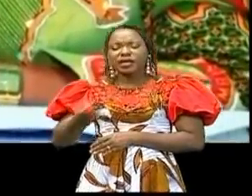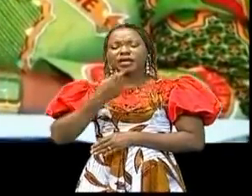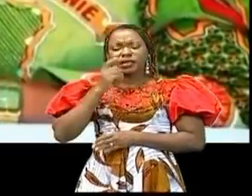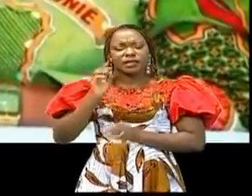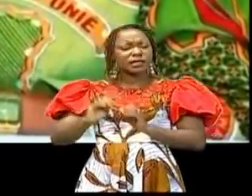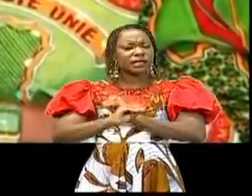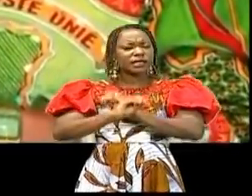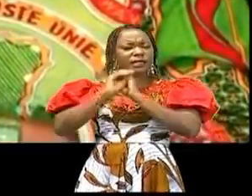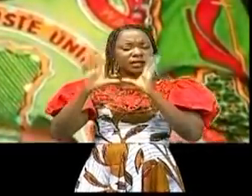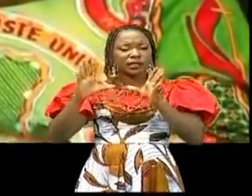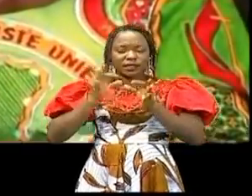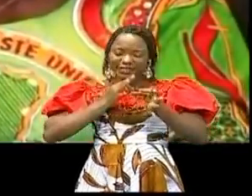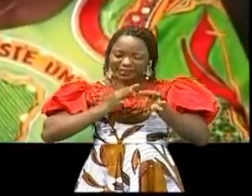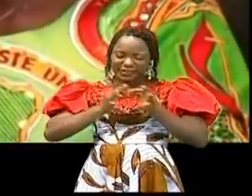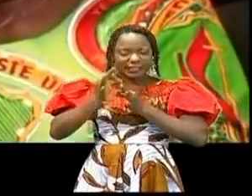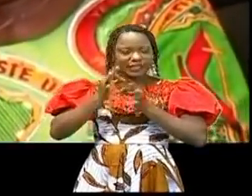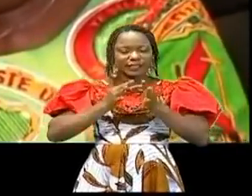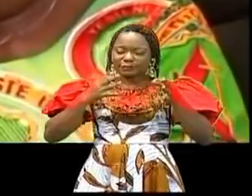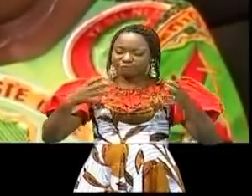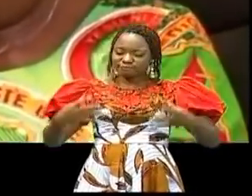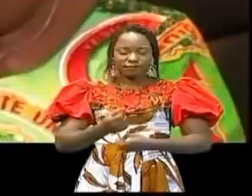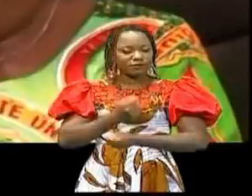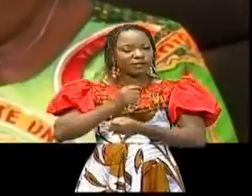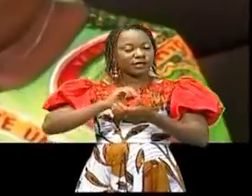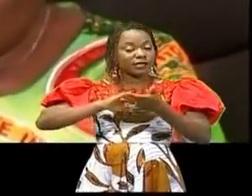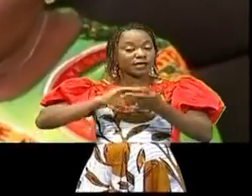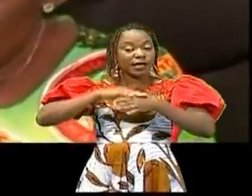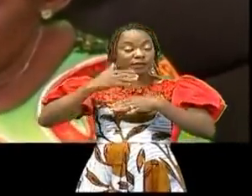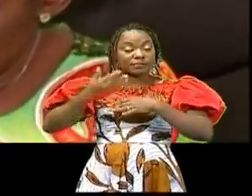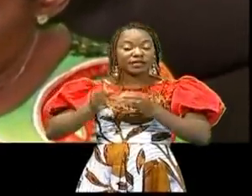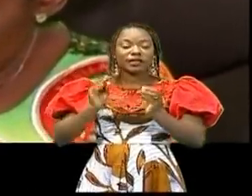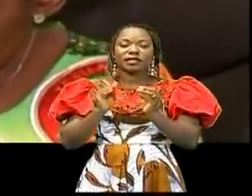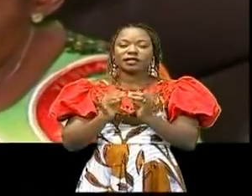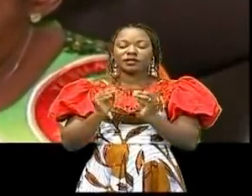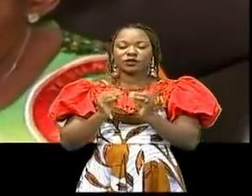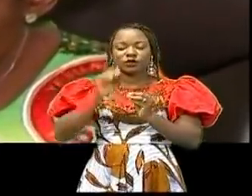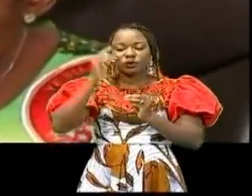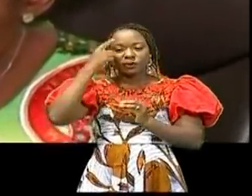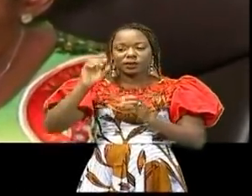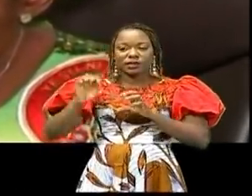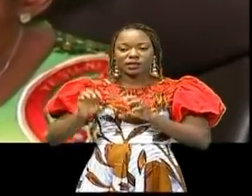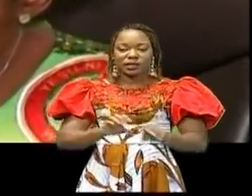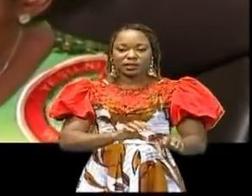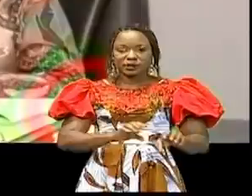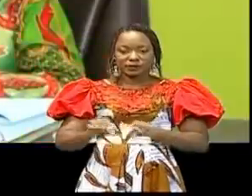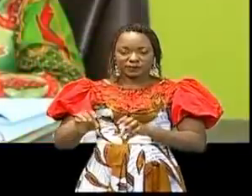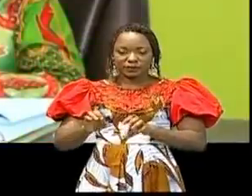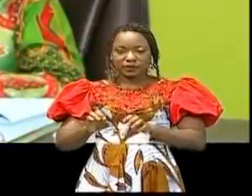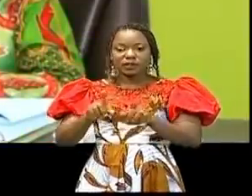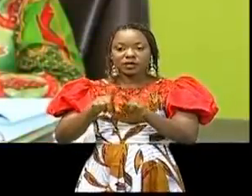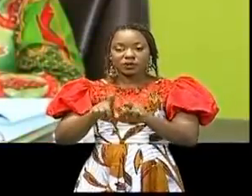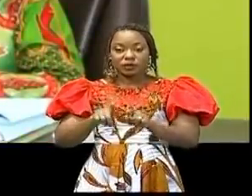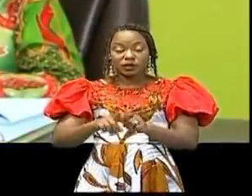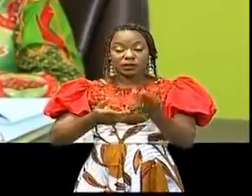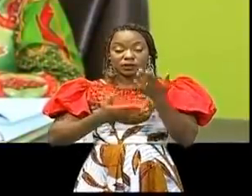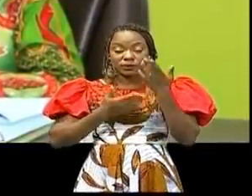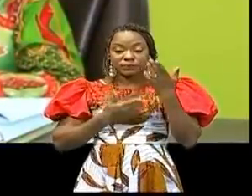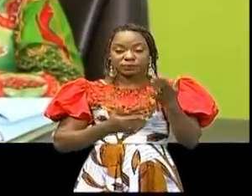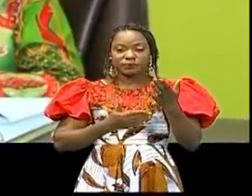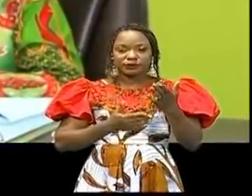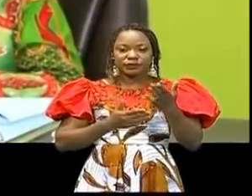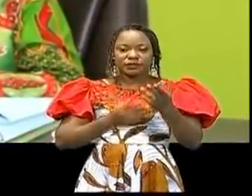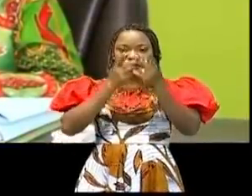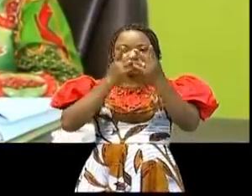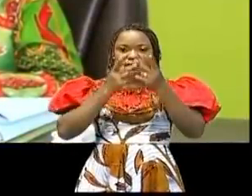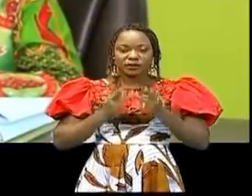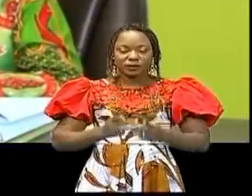éclaircissements nécessaires ont été obtenus sur les points relatifs à la situation des actifs dormants, à la nécessité de